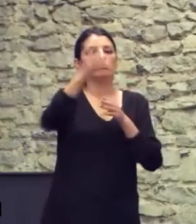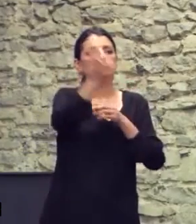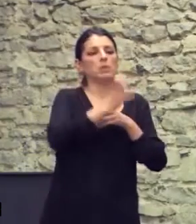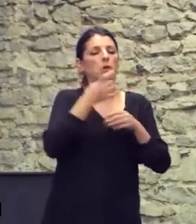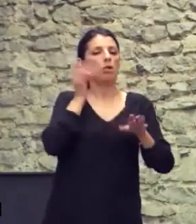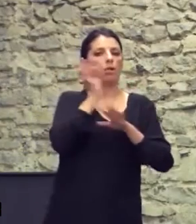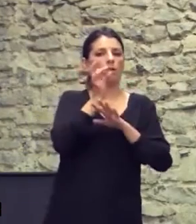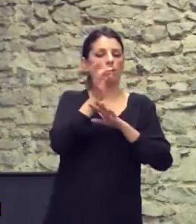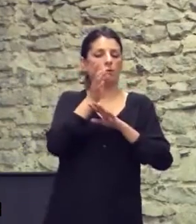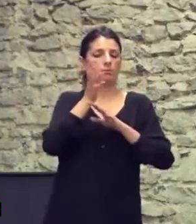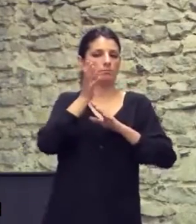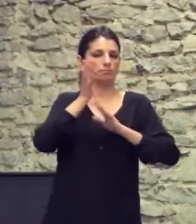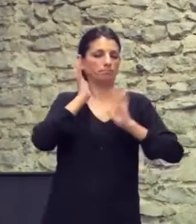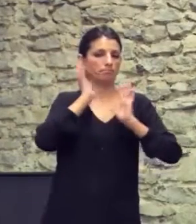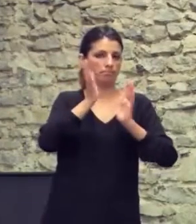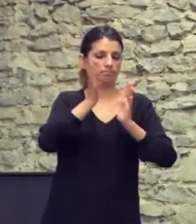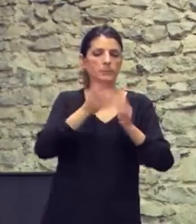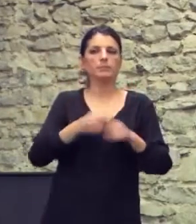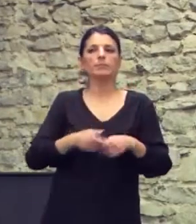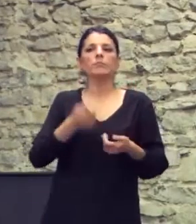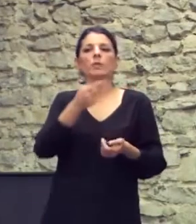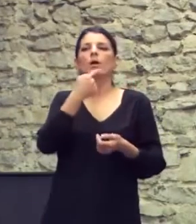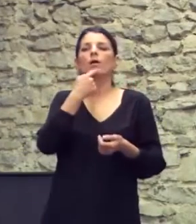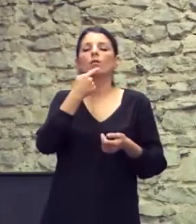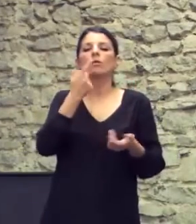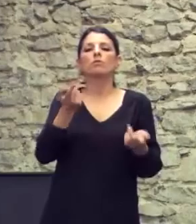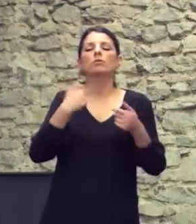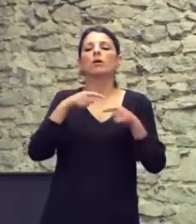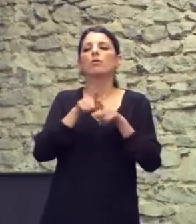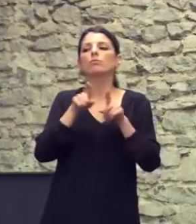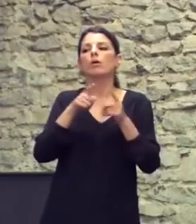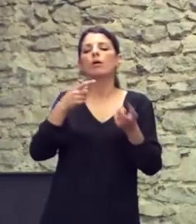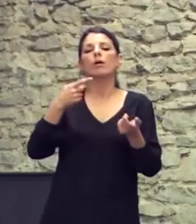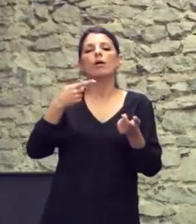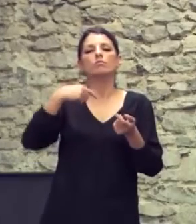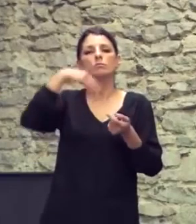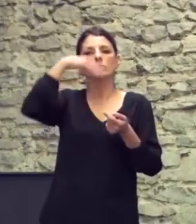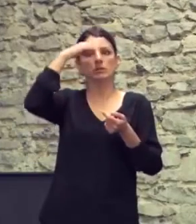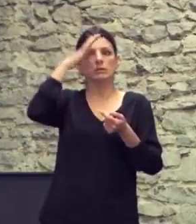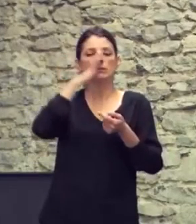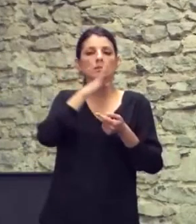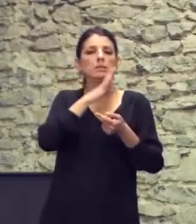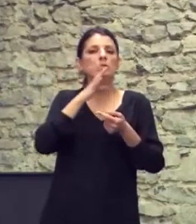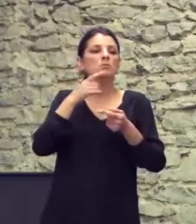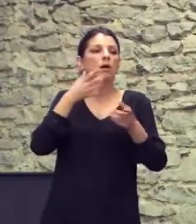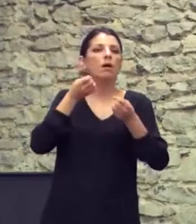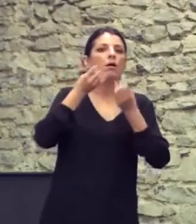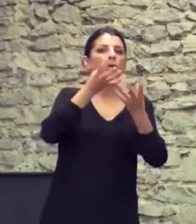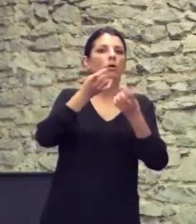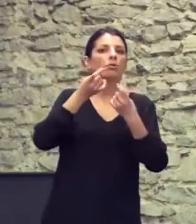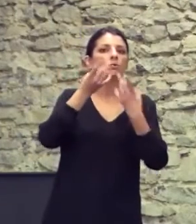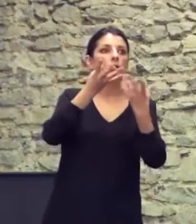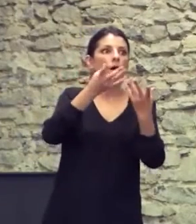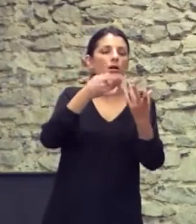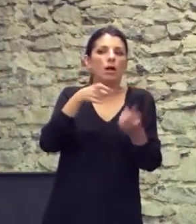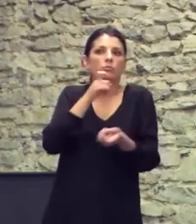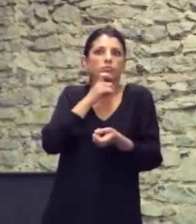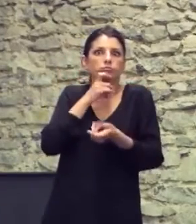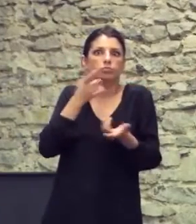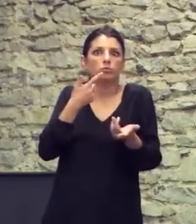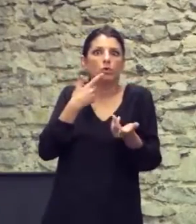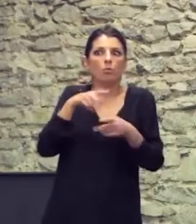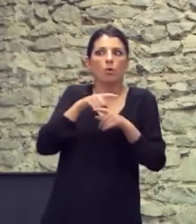Eta kontatu zizkibun, pues oso gauza normalak. Pues baiako, sagurasoi kontatzea, superurduri jarri ziren, ez dakizera. Kontatu zigula zerbait